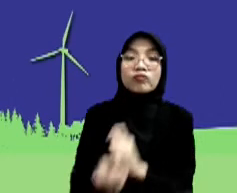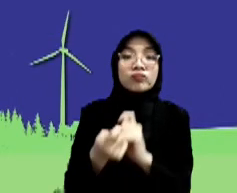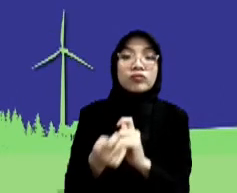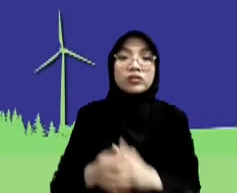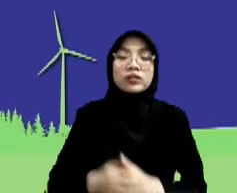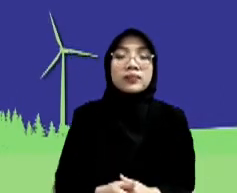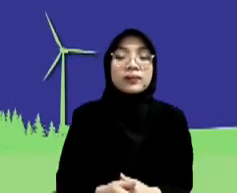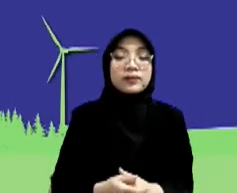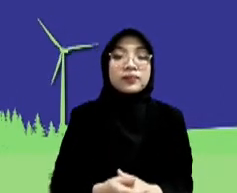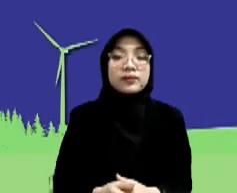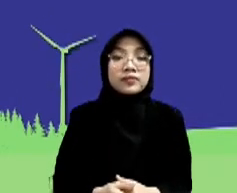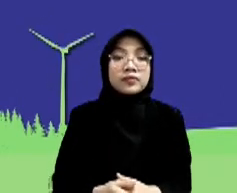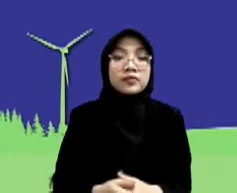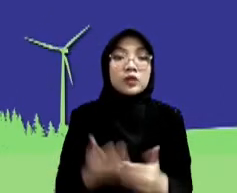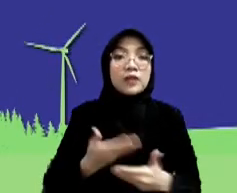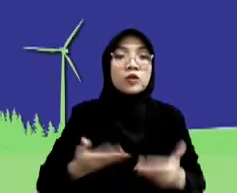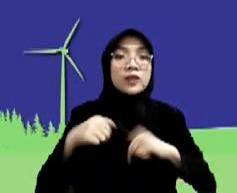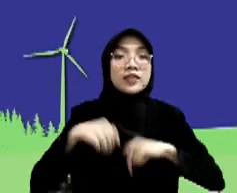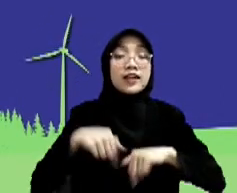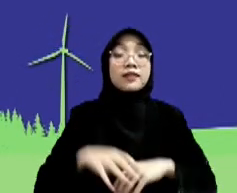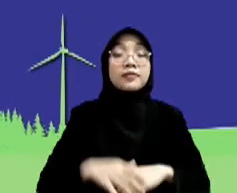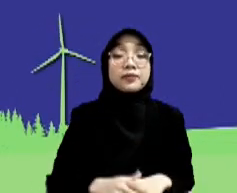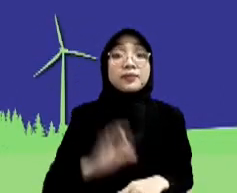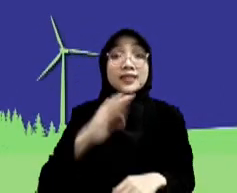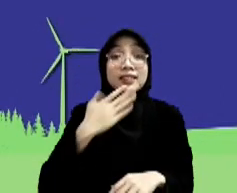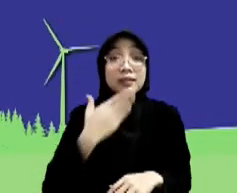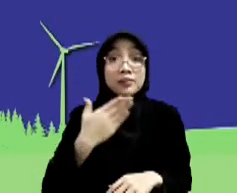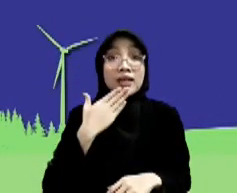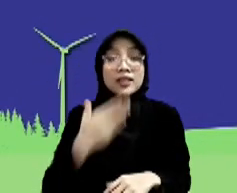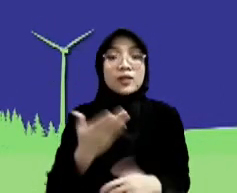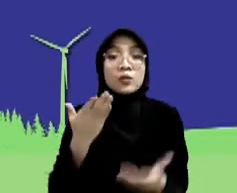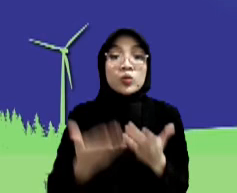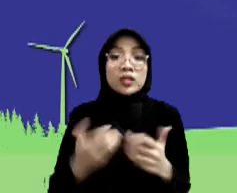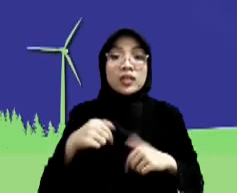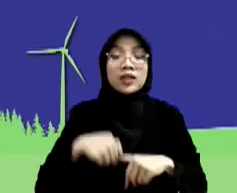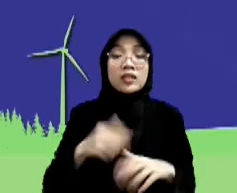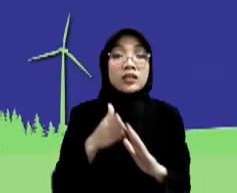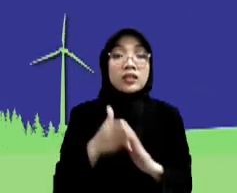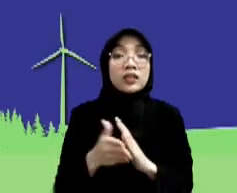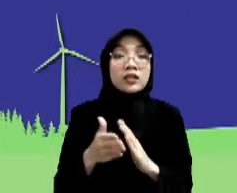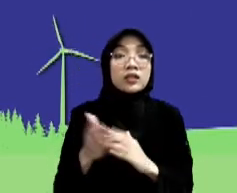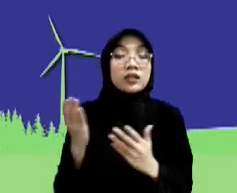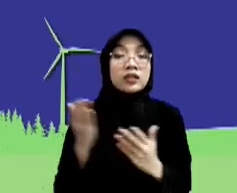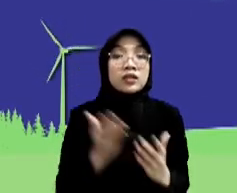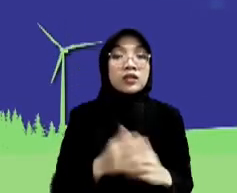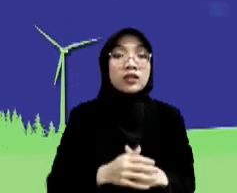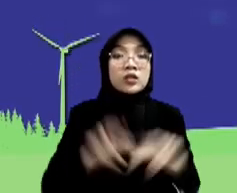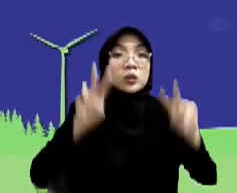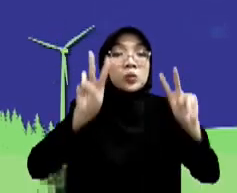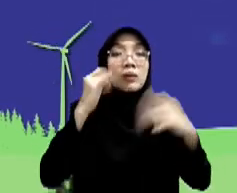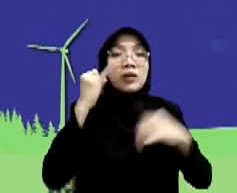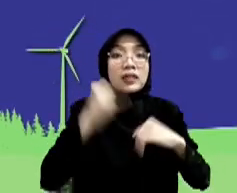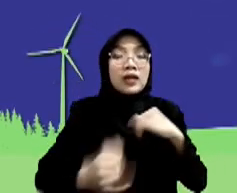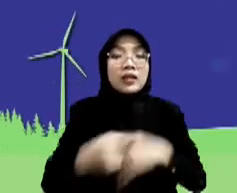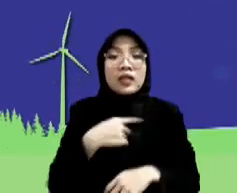karena saat ini Yes Terima kasih ibu mungk untuk yang topik terakhir yang akan